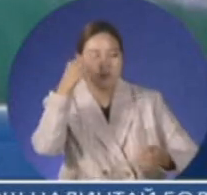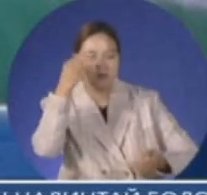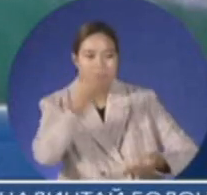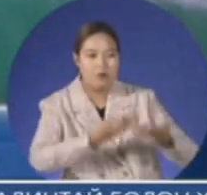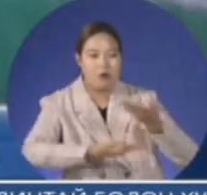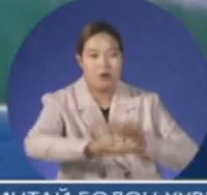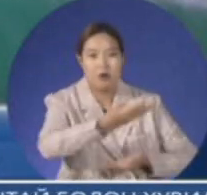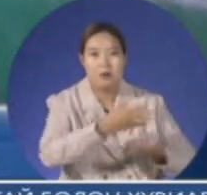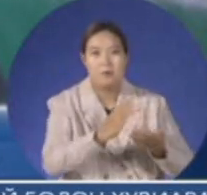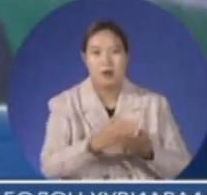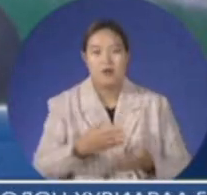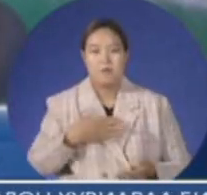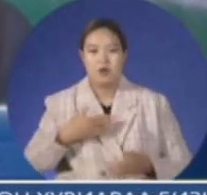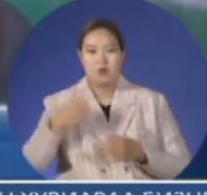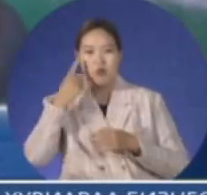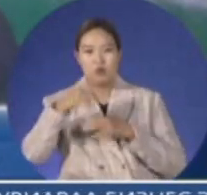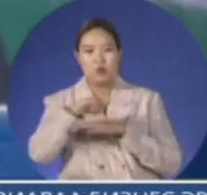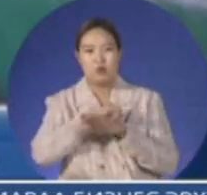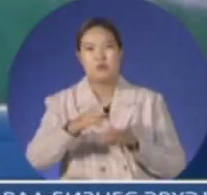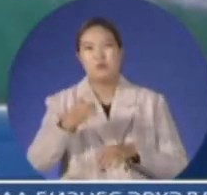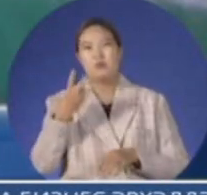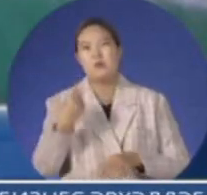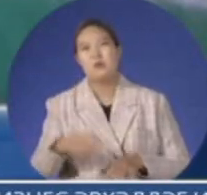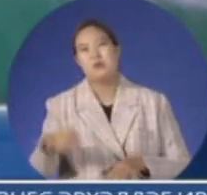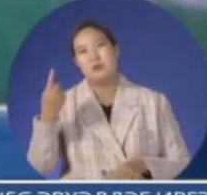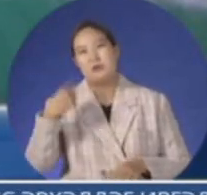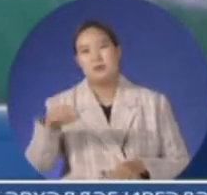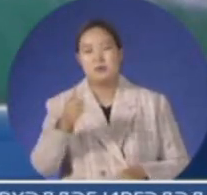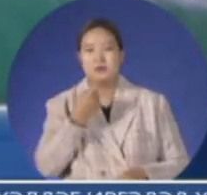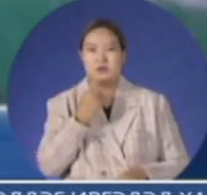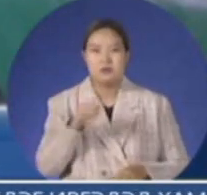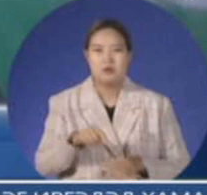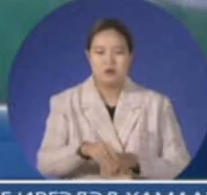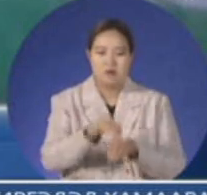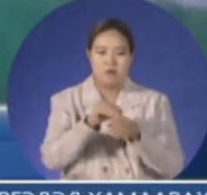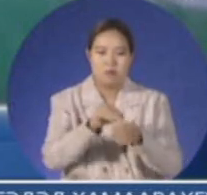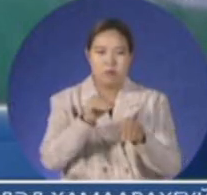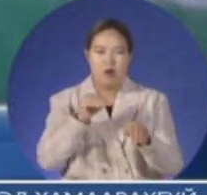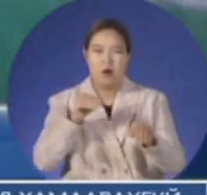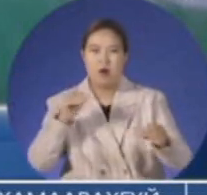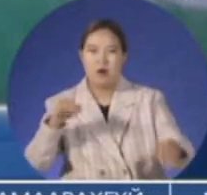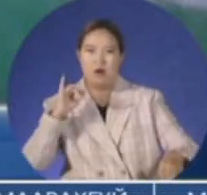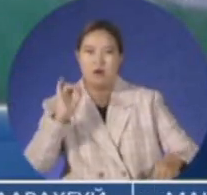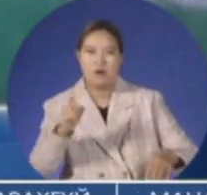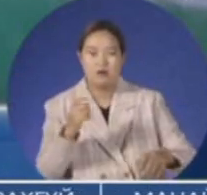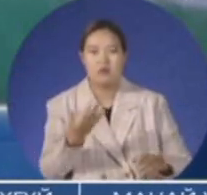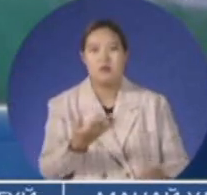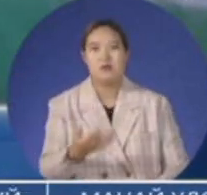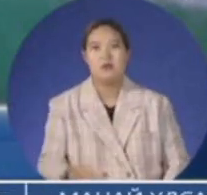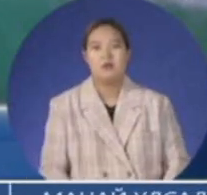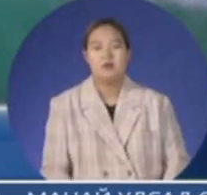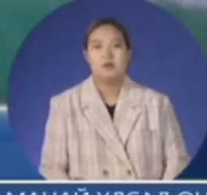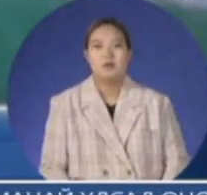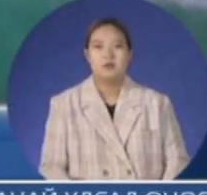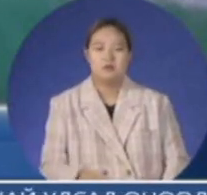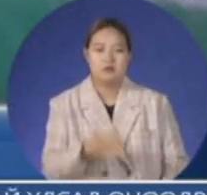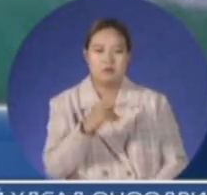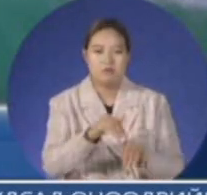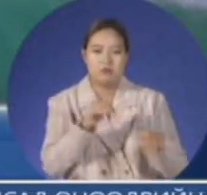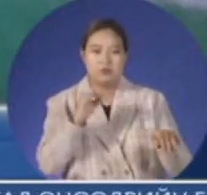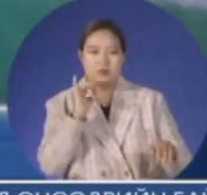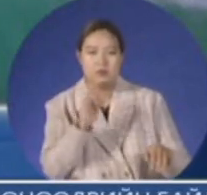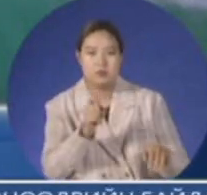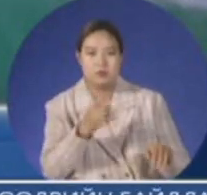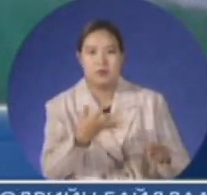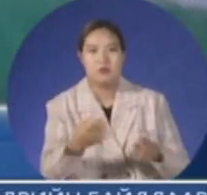бол мэдээж манай асуудал бол илүү хүндлэл байгаа л да. Бид бол замын дэд утас маань бол одоо нэгэн сул байна. За,